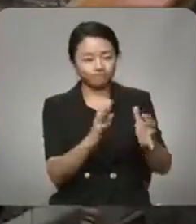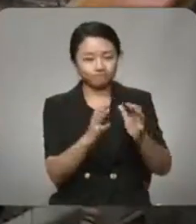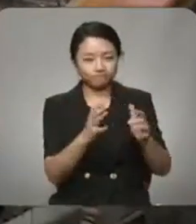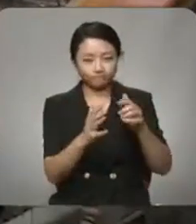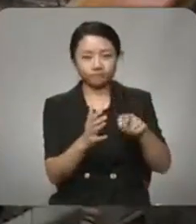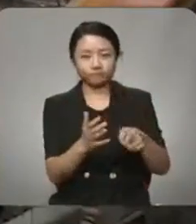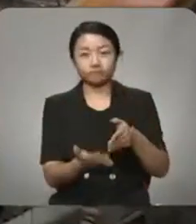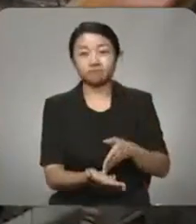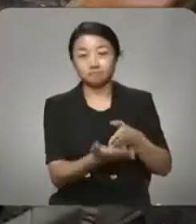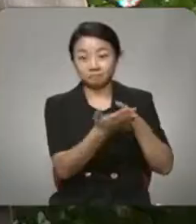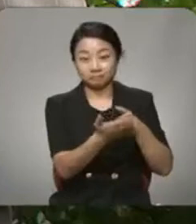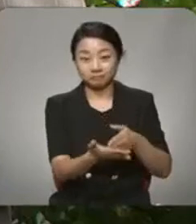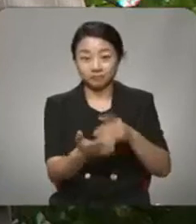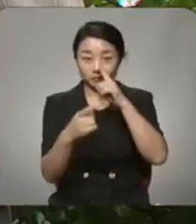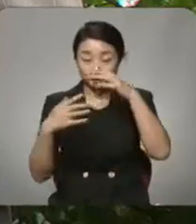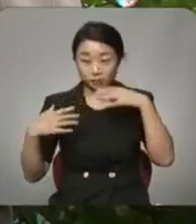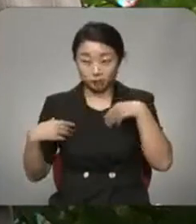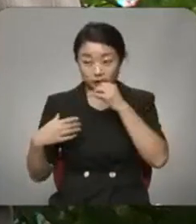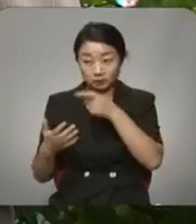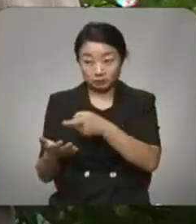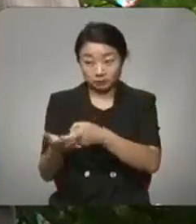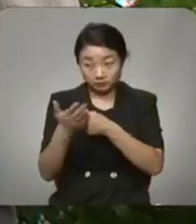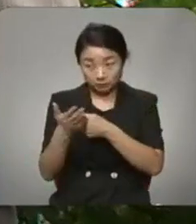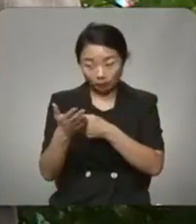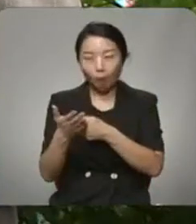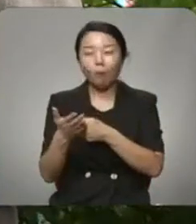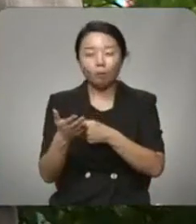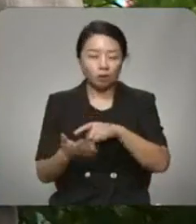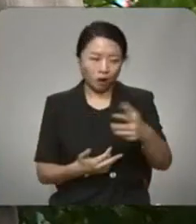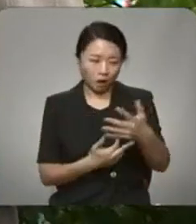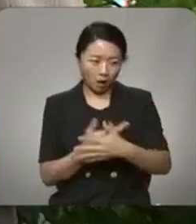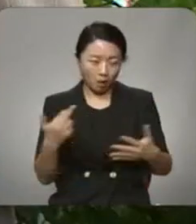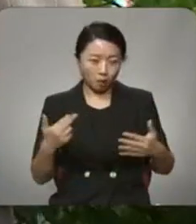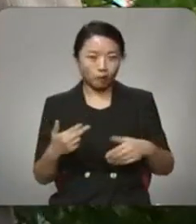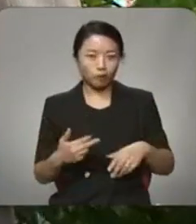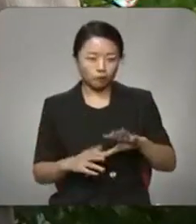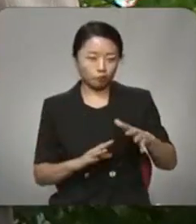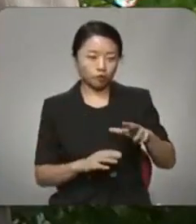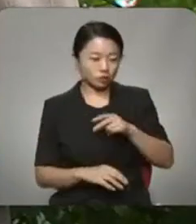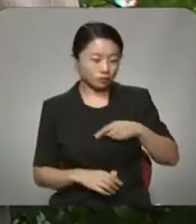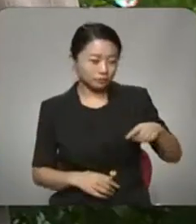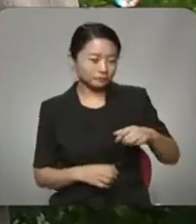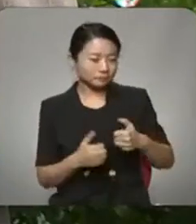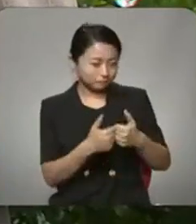거칩니다. 정부의 긴축 재정 기조에도 불구하고 강원도는 지역 국회의원과